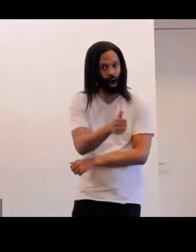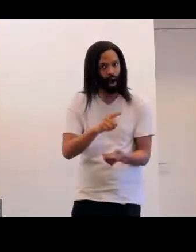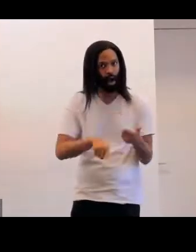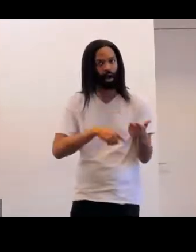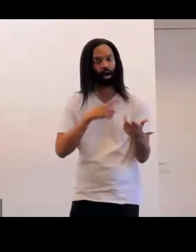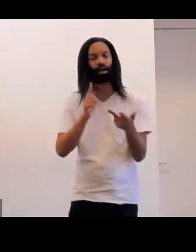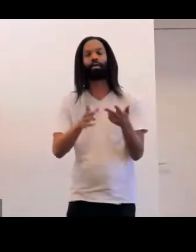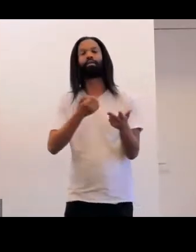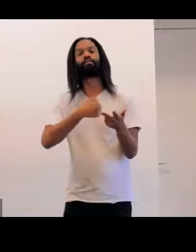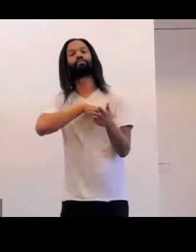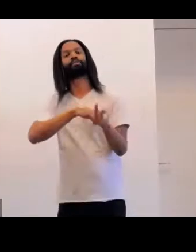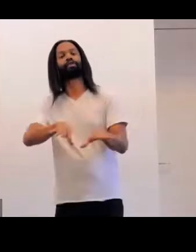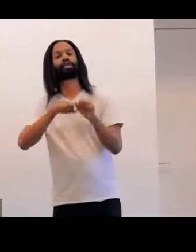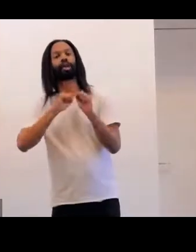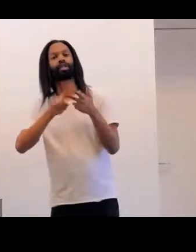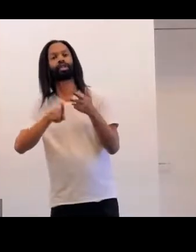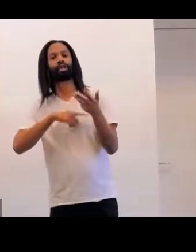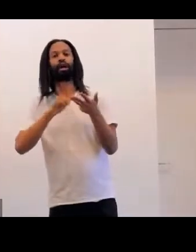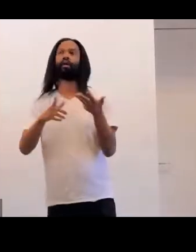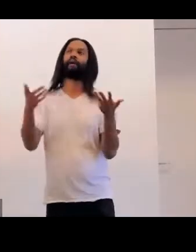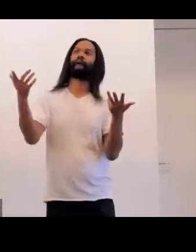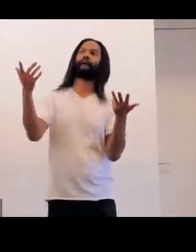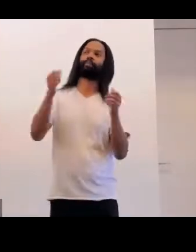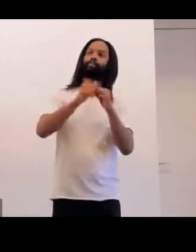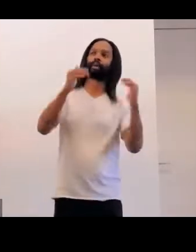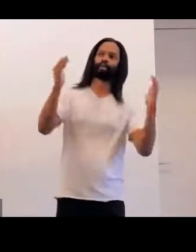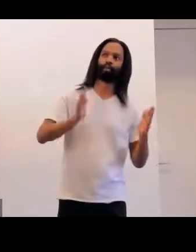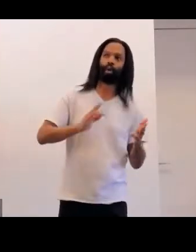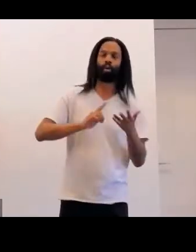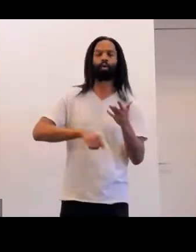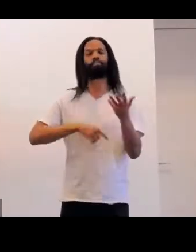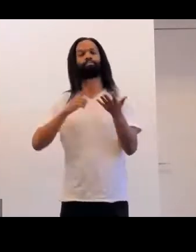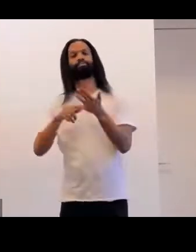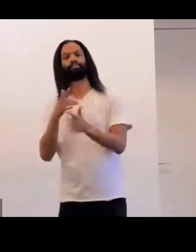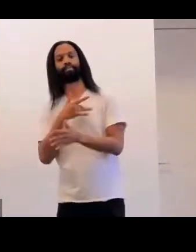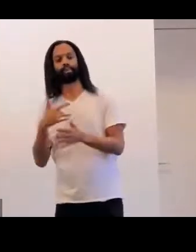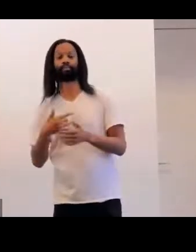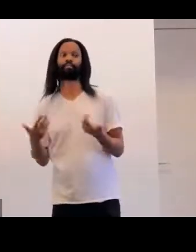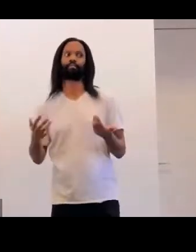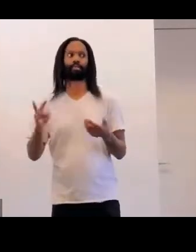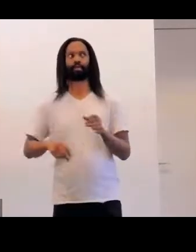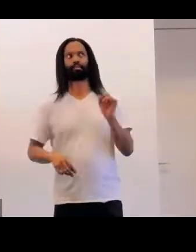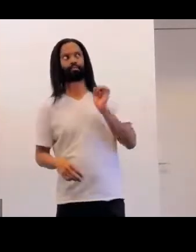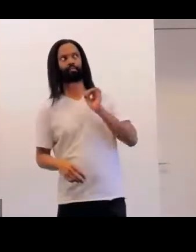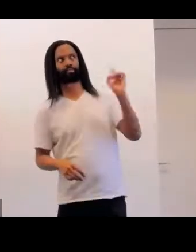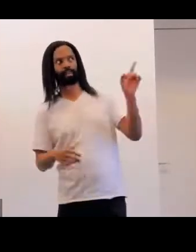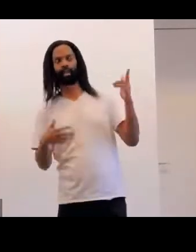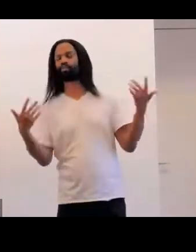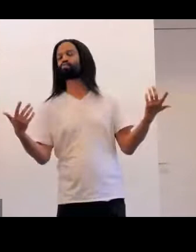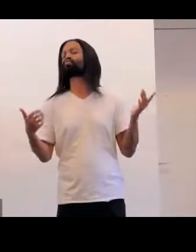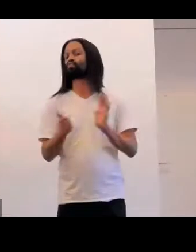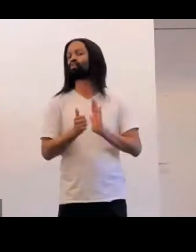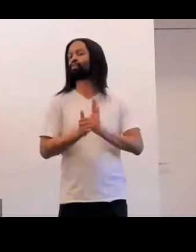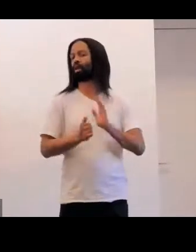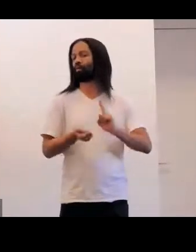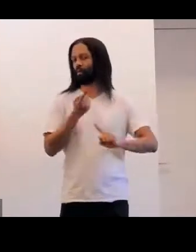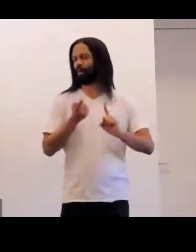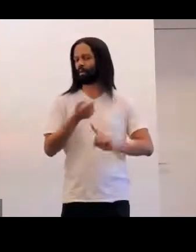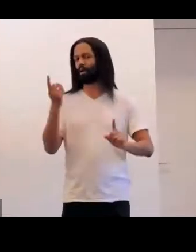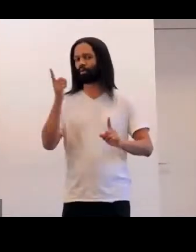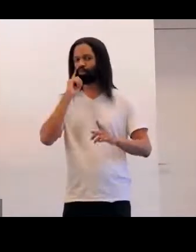l'hébergement, le soin, la santé. Et l'ARS étant évidemment le navire amiral depuis longtemps sur notre territoire en tant qu'opérateur de